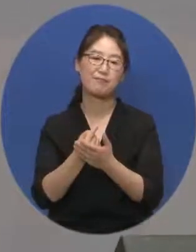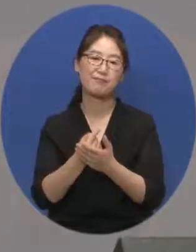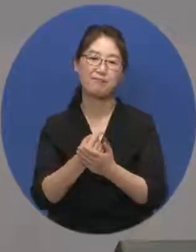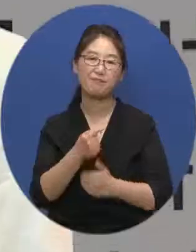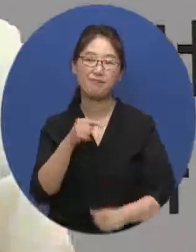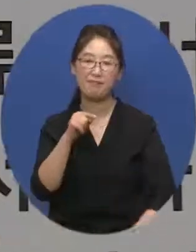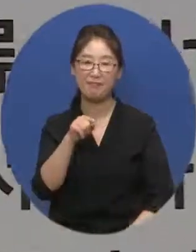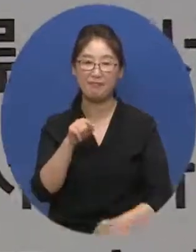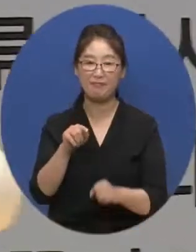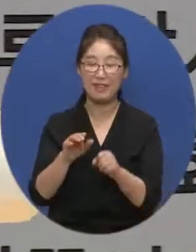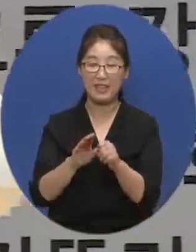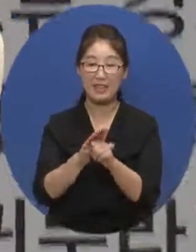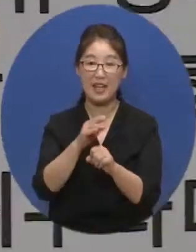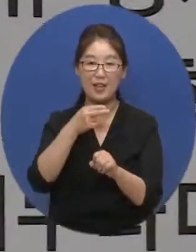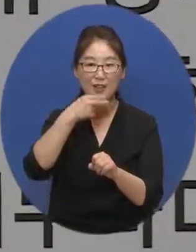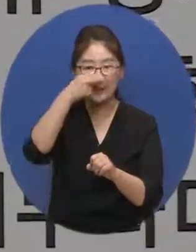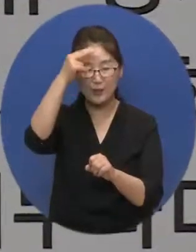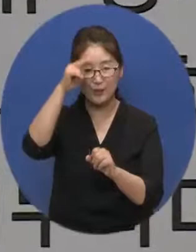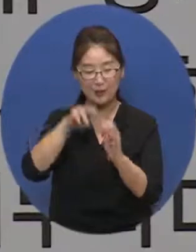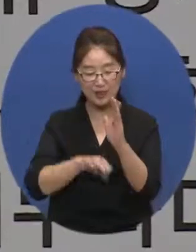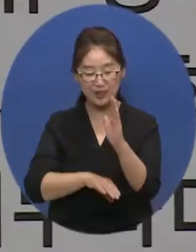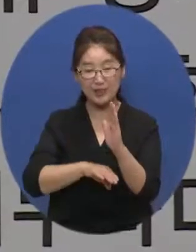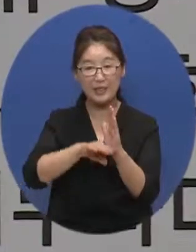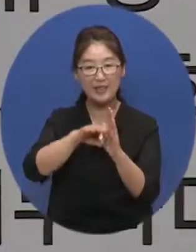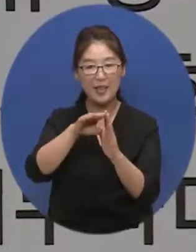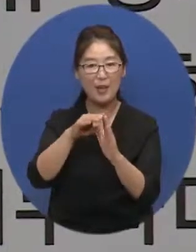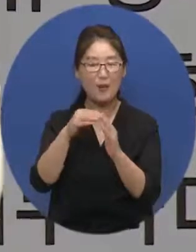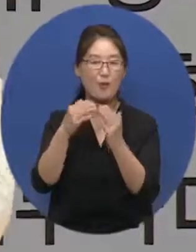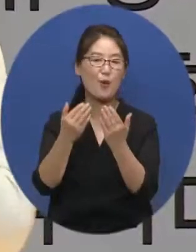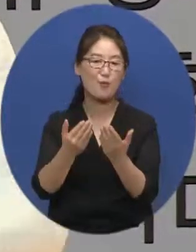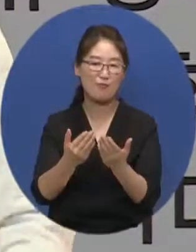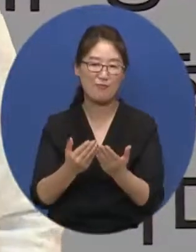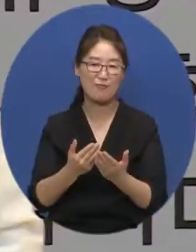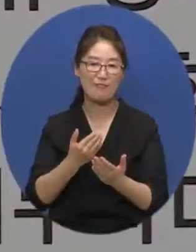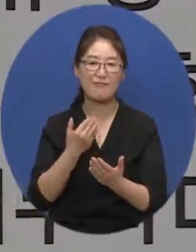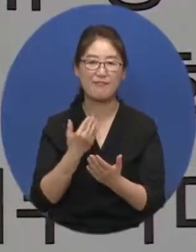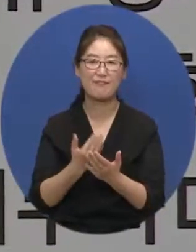kiss 사랑수를 채워주세요.